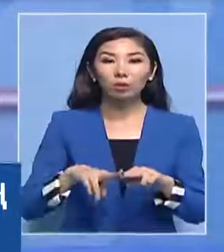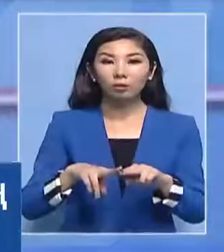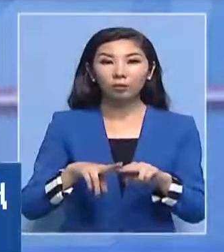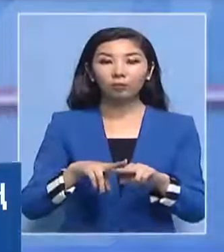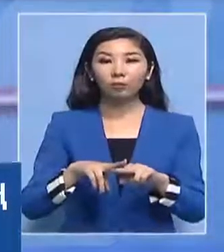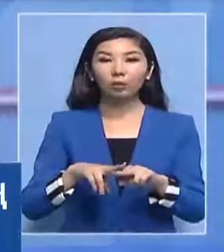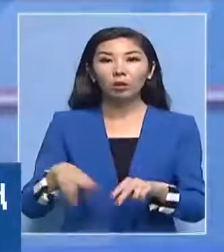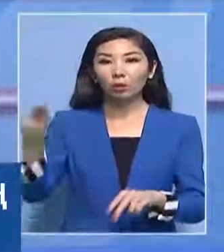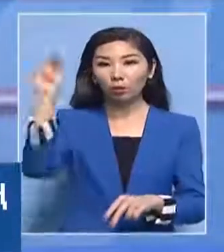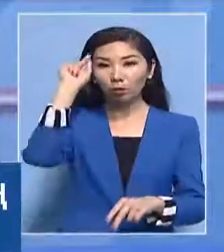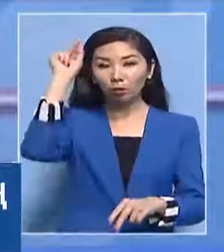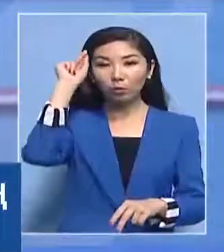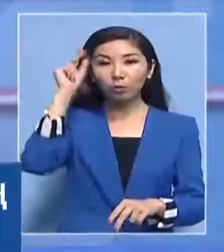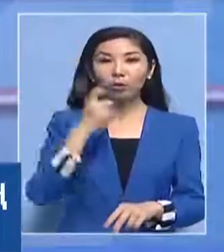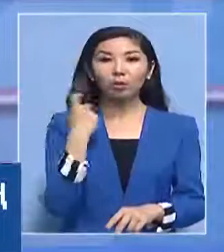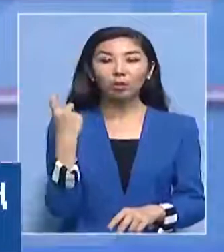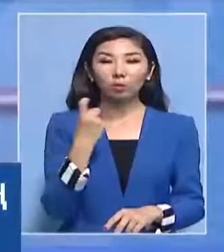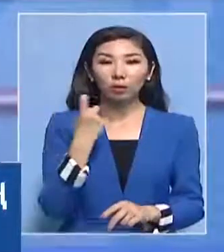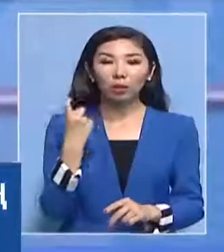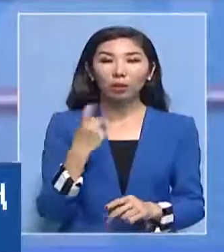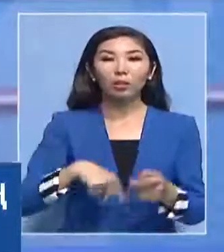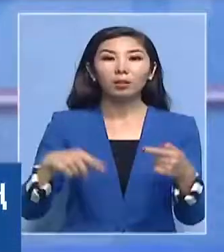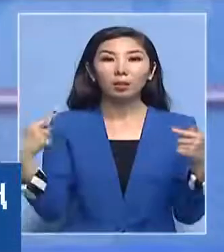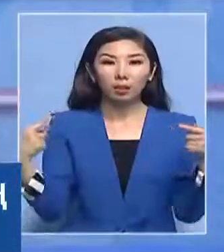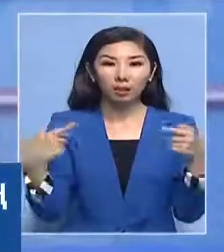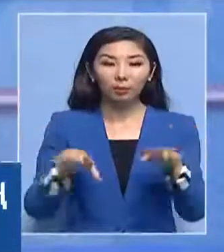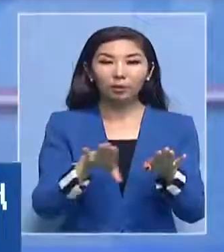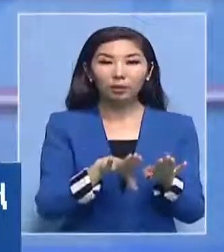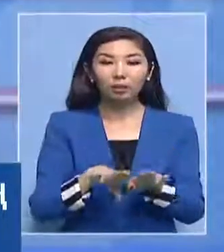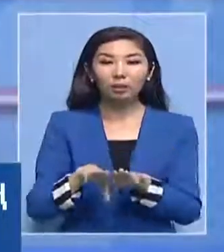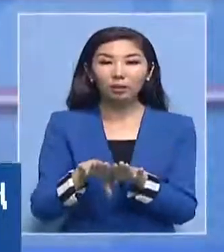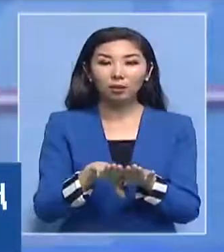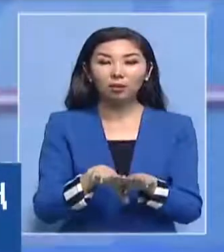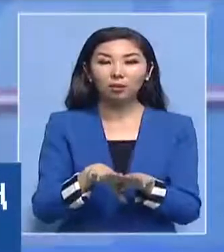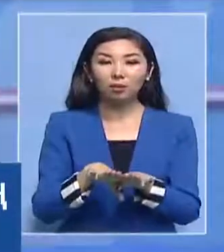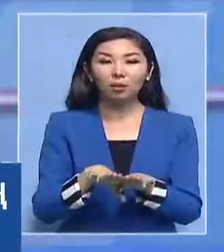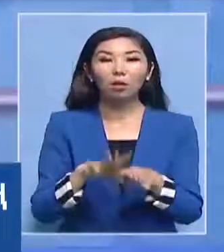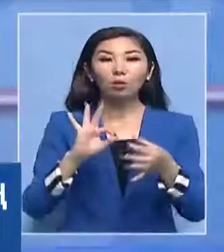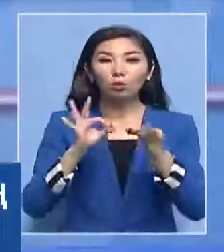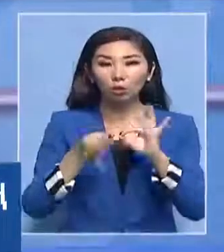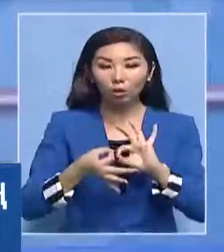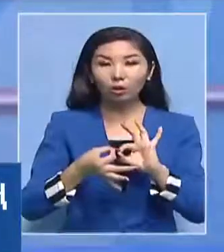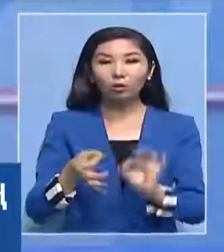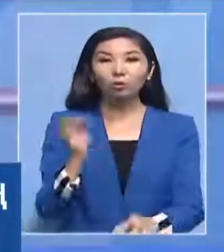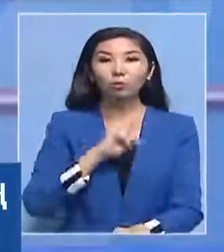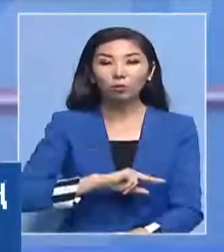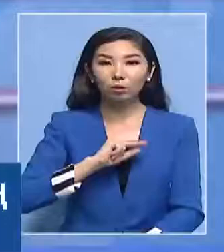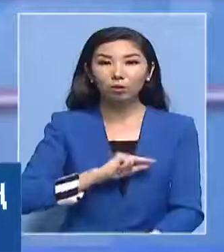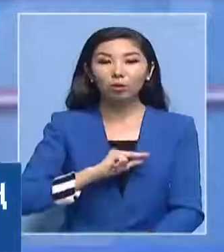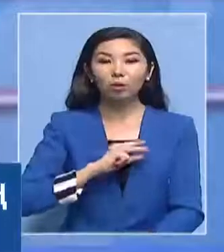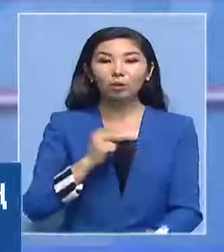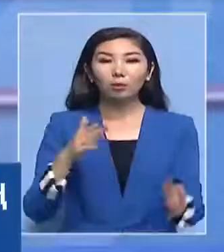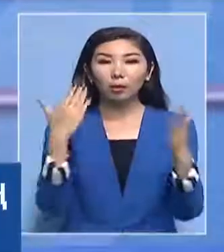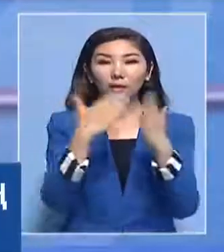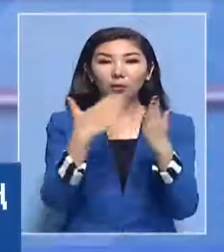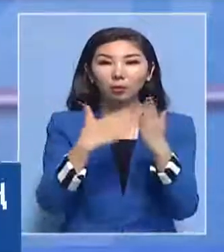мына оқыту емес, бұл экономикалық жағдаймен жаңа сәйкестіріледі. Бұл күрделі шаруа, оны жаңа тек